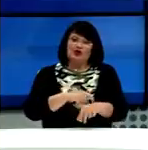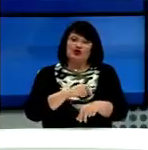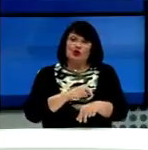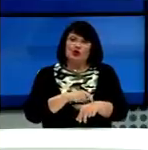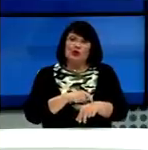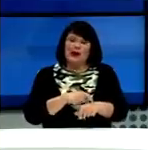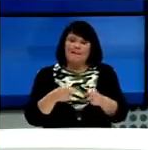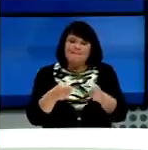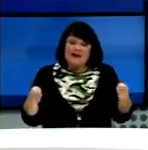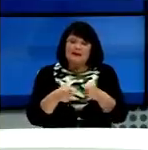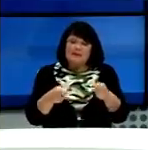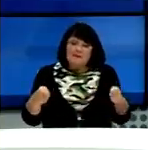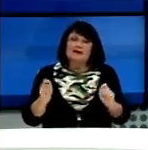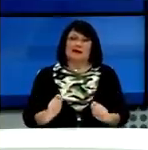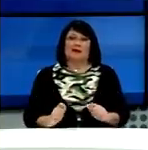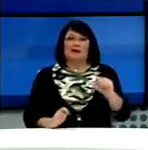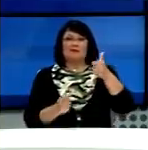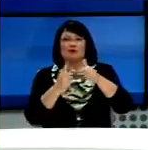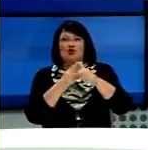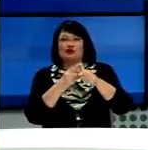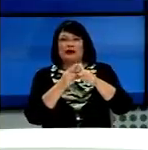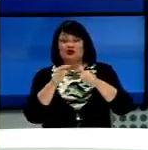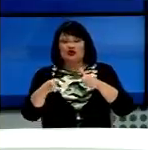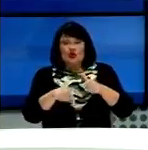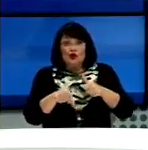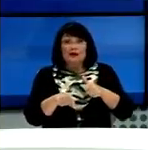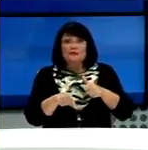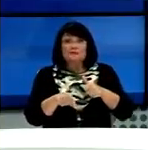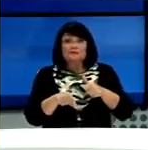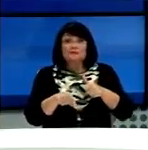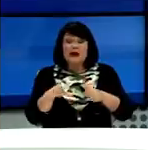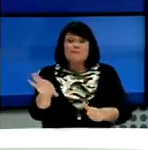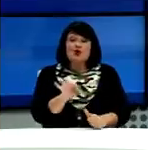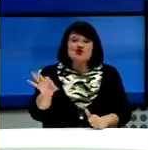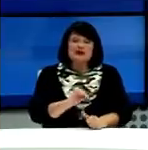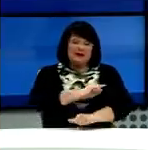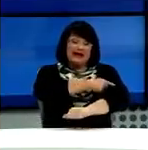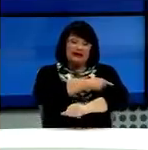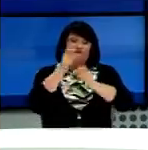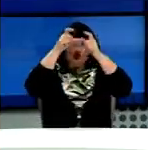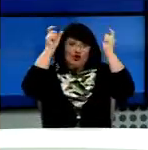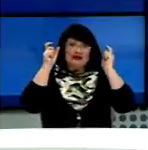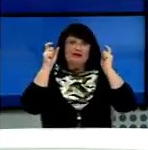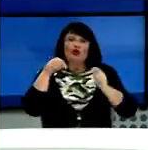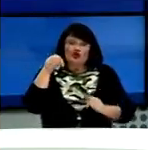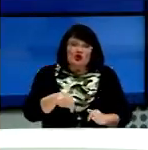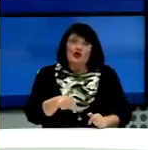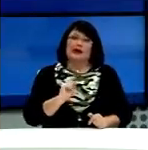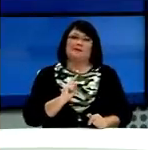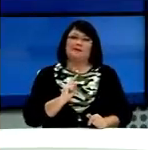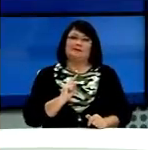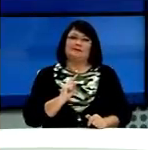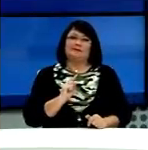πάρτε μέτρα. Πρώτα απ' όλα προχωρήστε τώρα σε προσλήψεις γιατρών και νοσηλευτών.